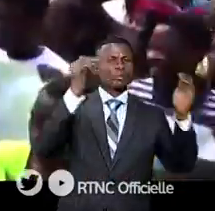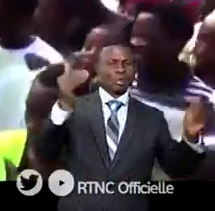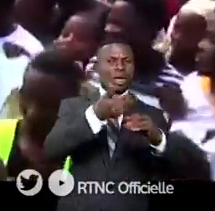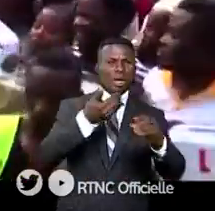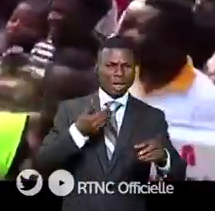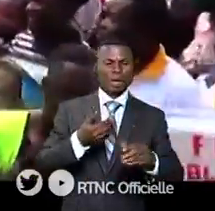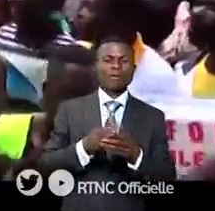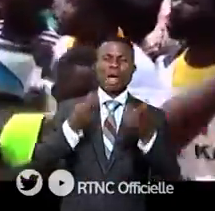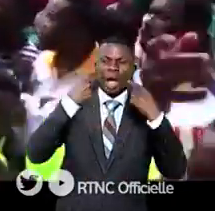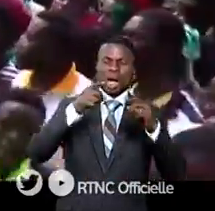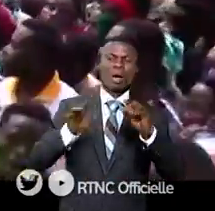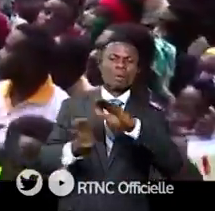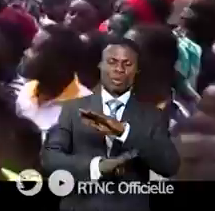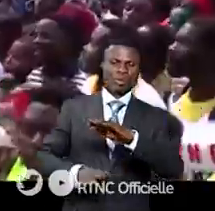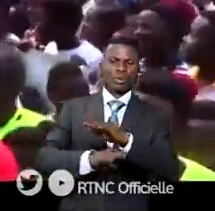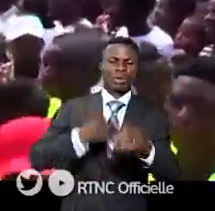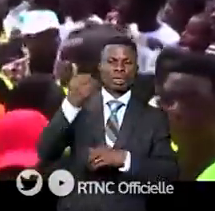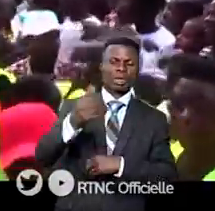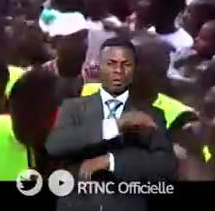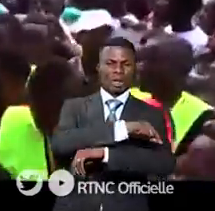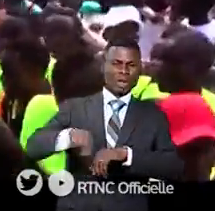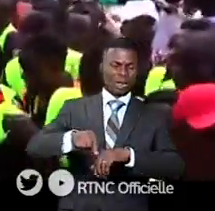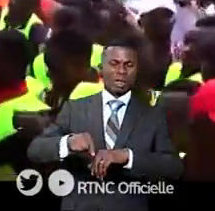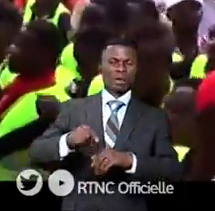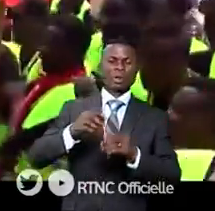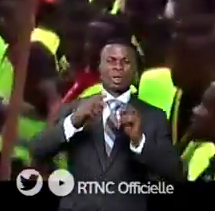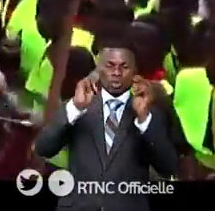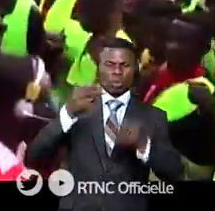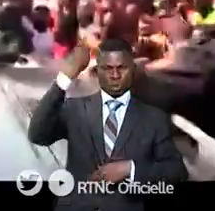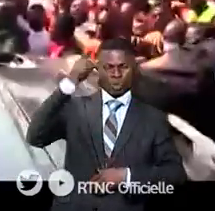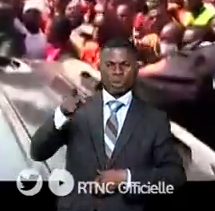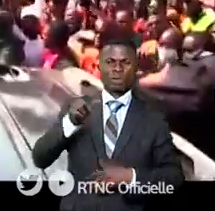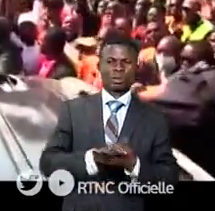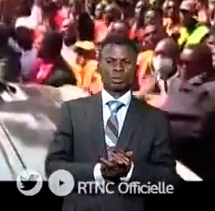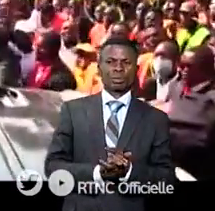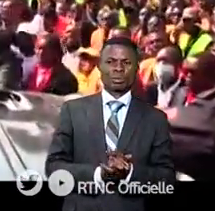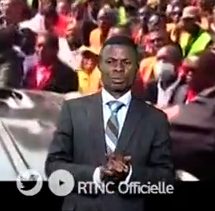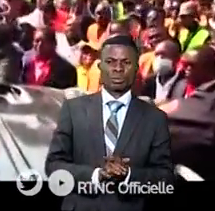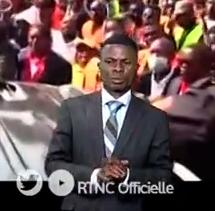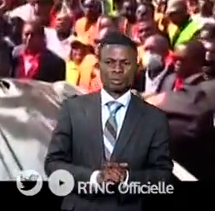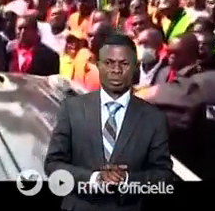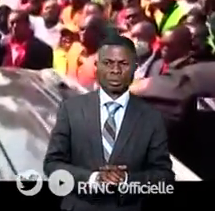de s'adresser à sa base devant le siège fédéral de la FDC Sud Kivu.